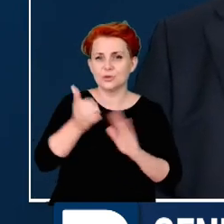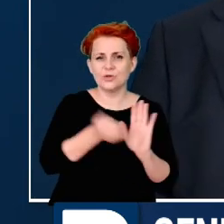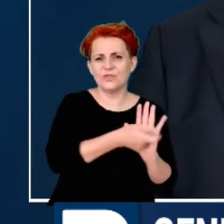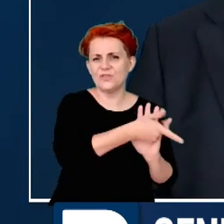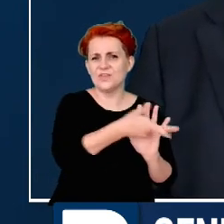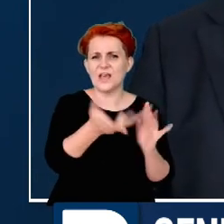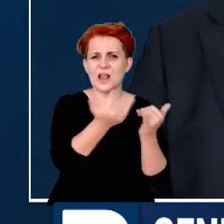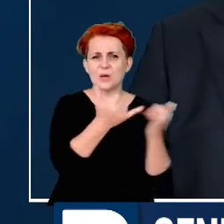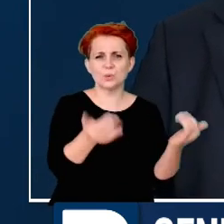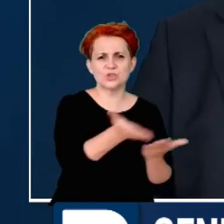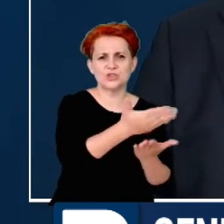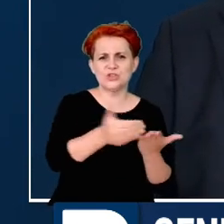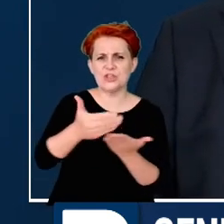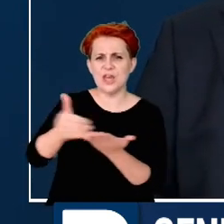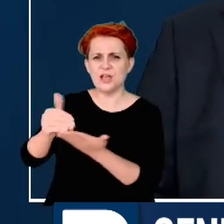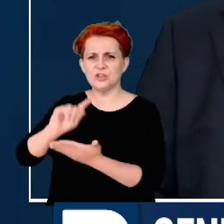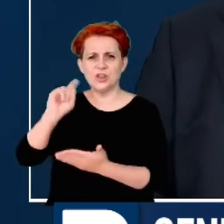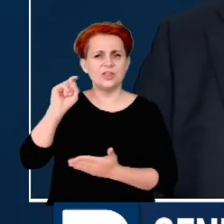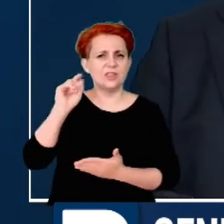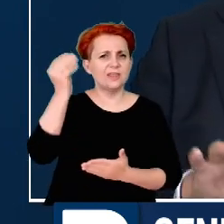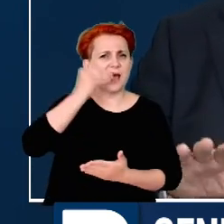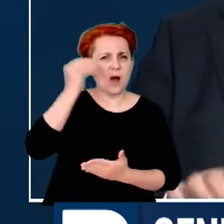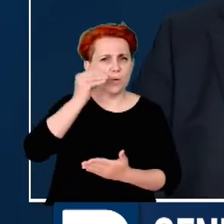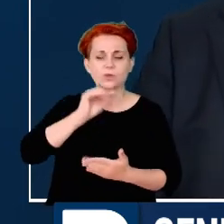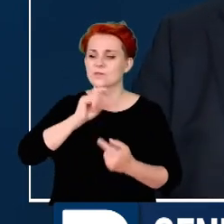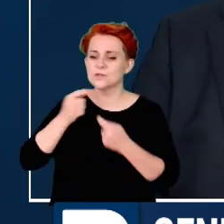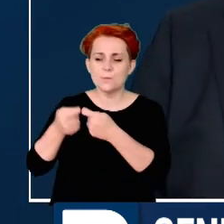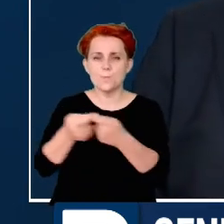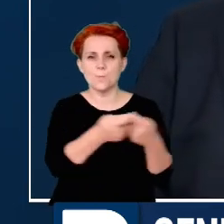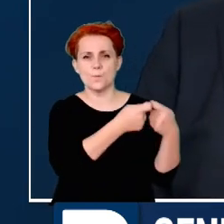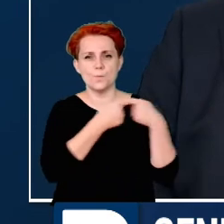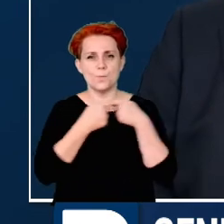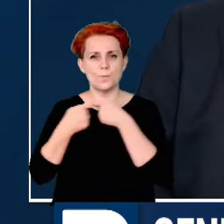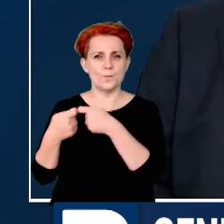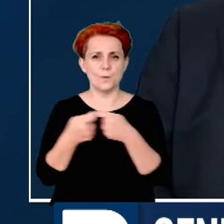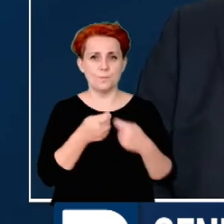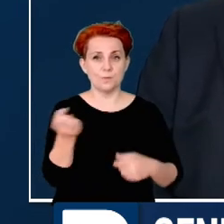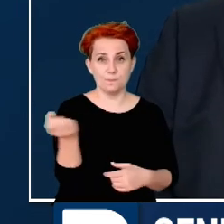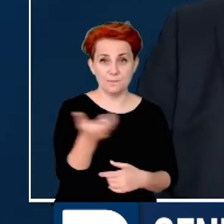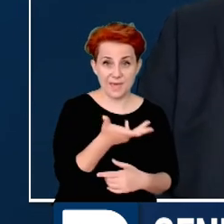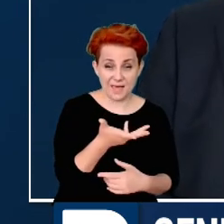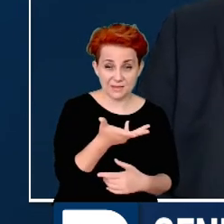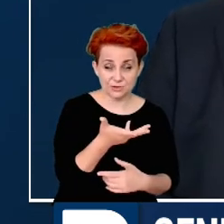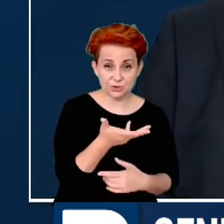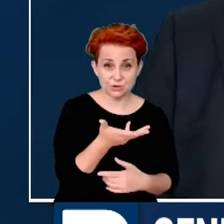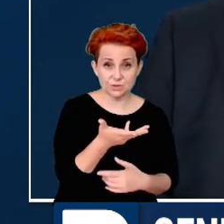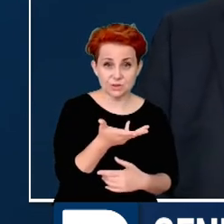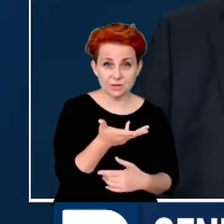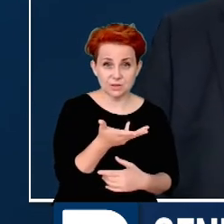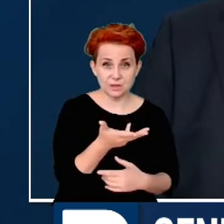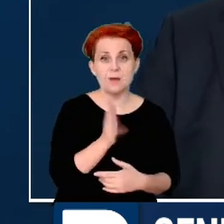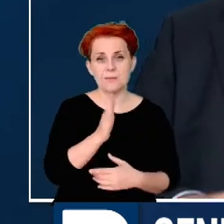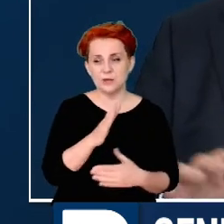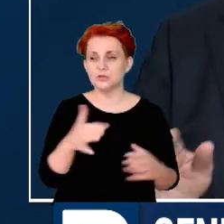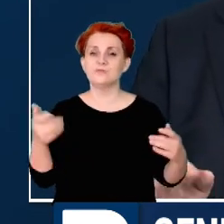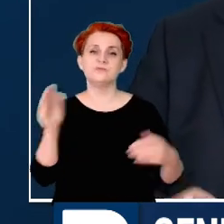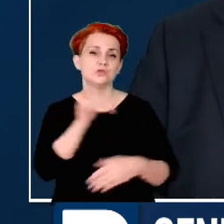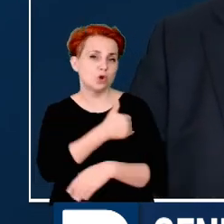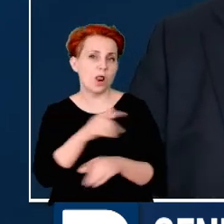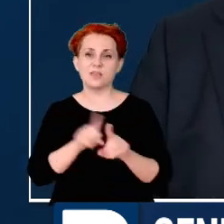będzie jednym z głównych wspólnych mianowników działania tych 5, pomiędzy tymi 5 dyscyplinami, zarówno w szkole, jak i w akademii. Będziemy